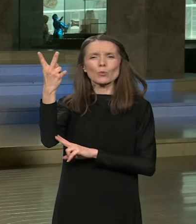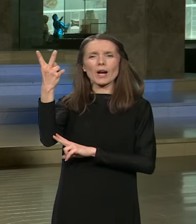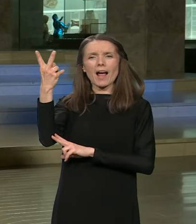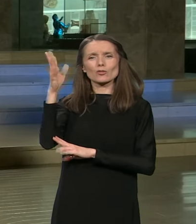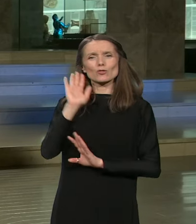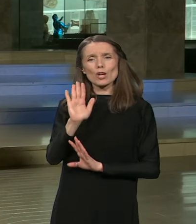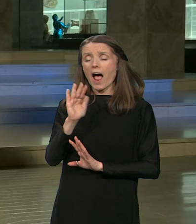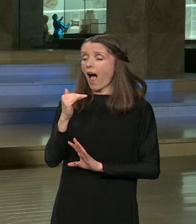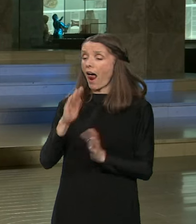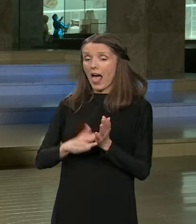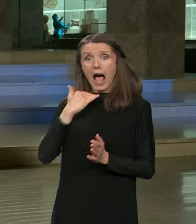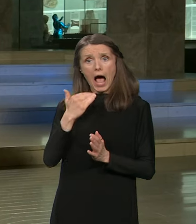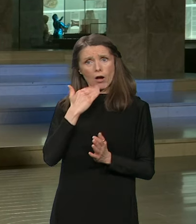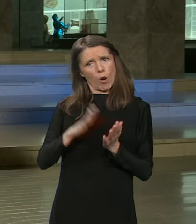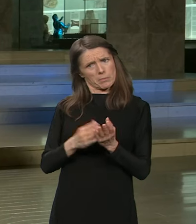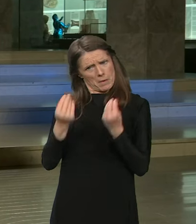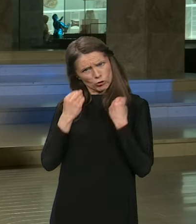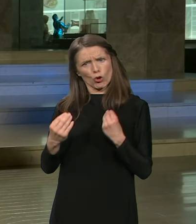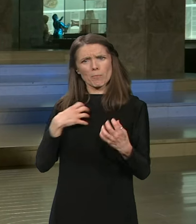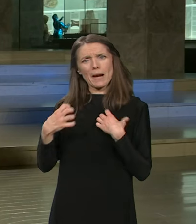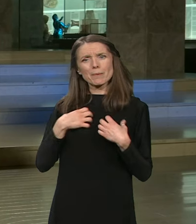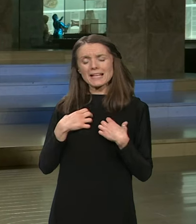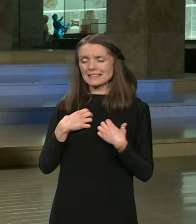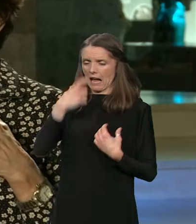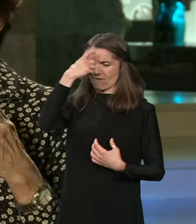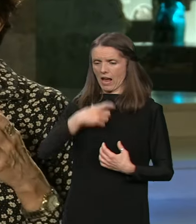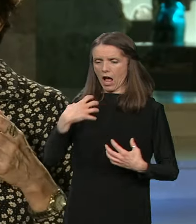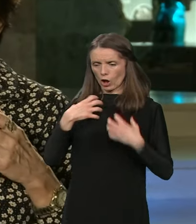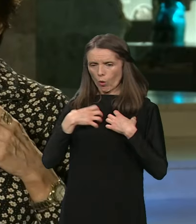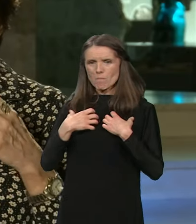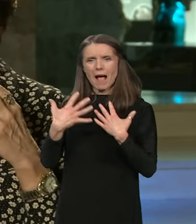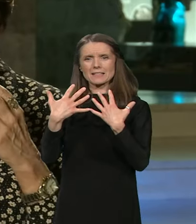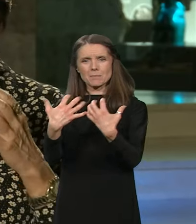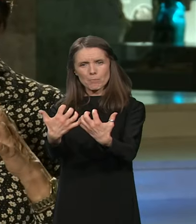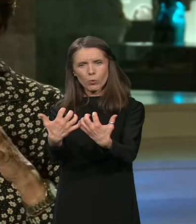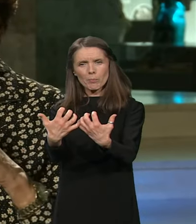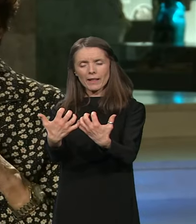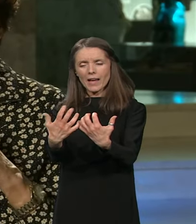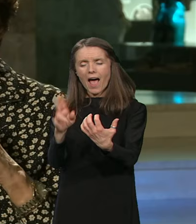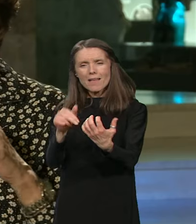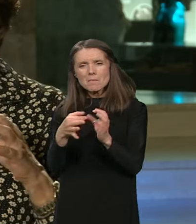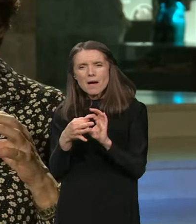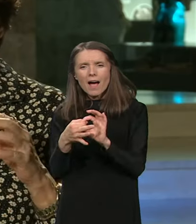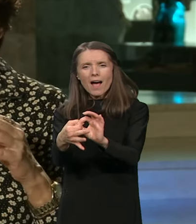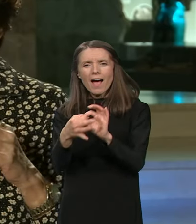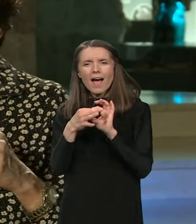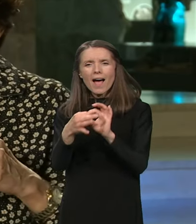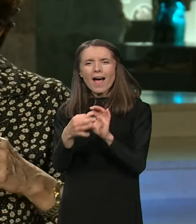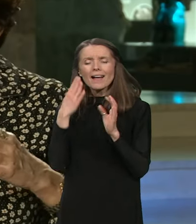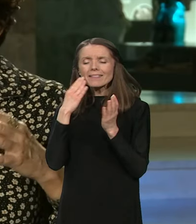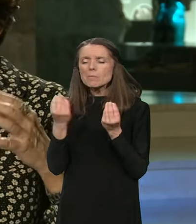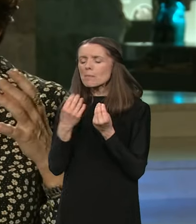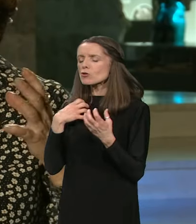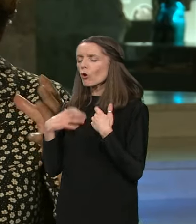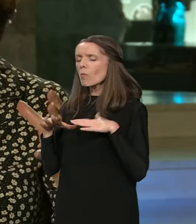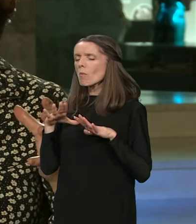taj odnos između publike i glumca uvek postoji. Kada je pauza, kada vi osetite da ljudi ne dišu, kada